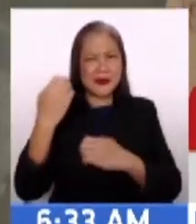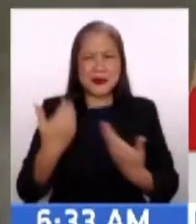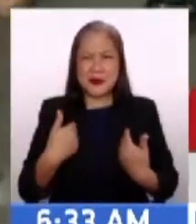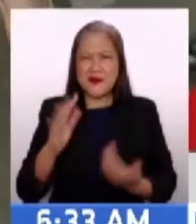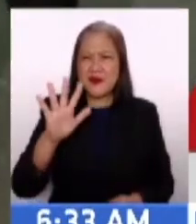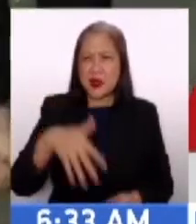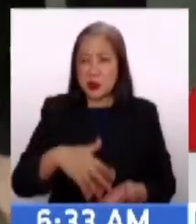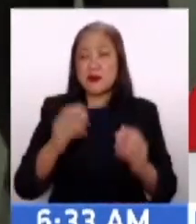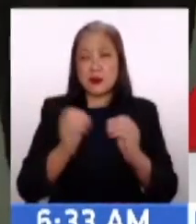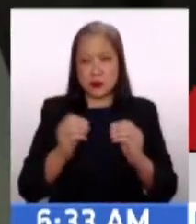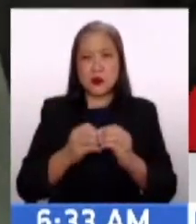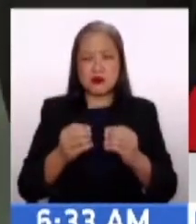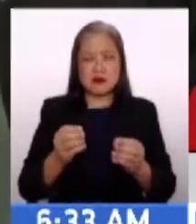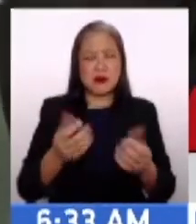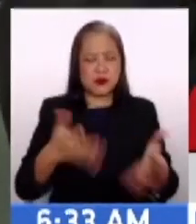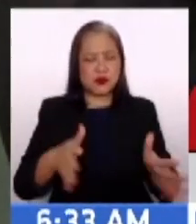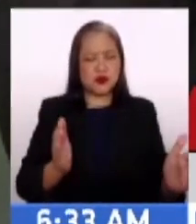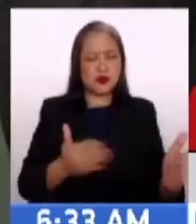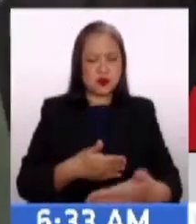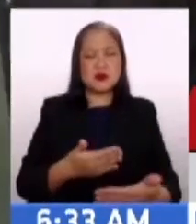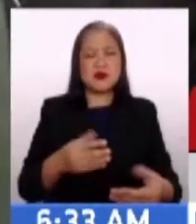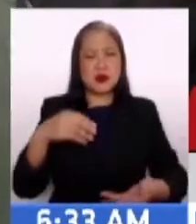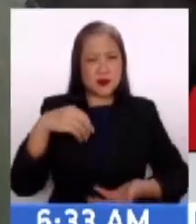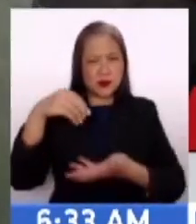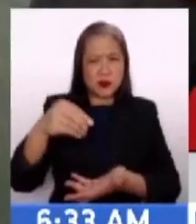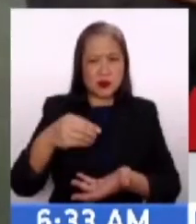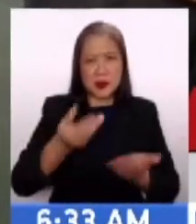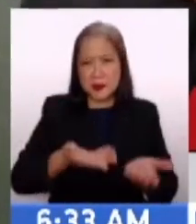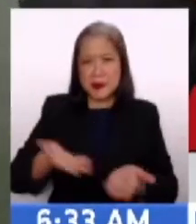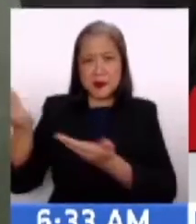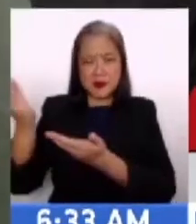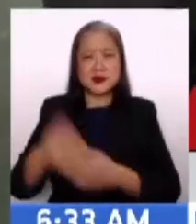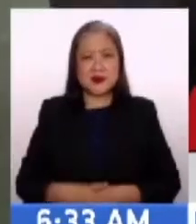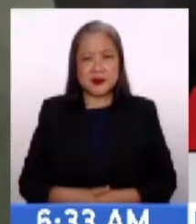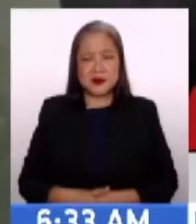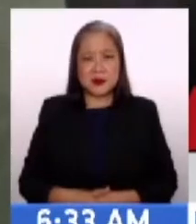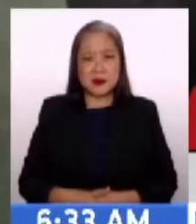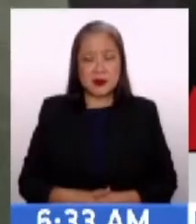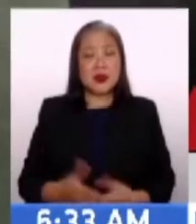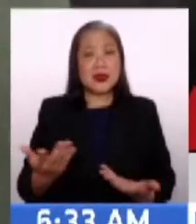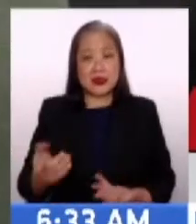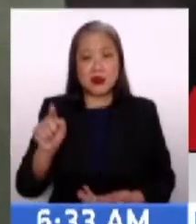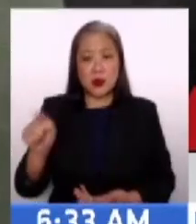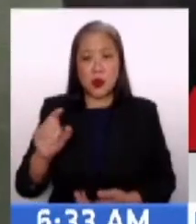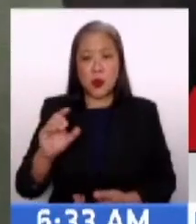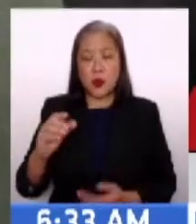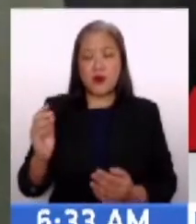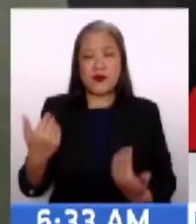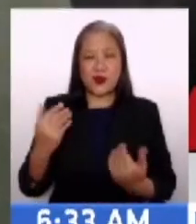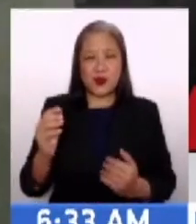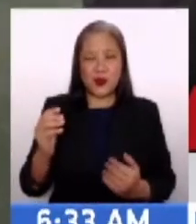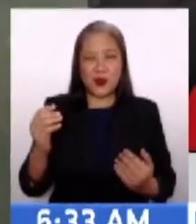po yung mga food packs na bibiyahe po. Particularly po yung target natin marating, yung Cordillera Administrative Region or